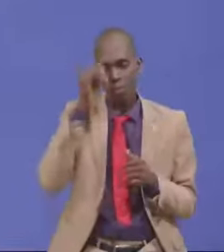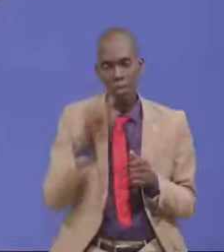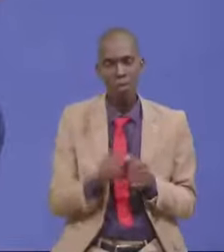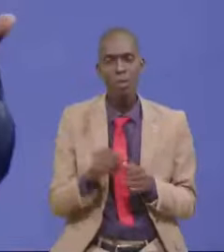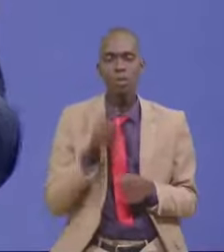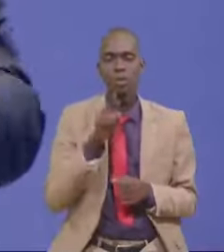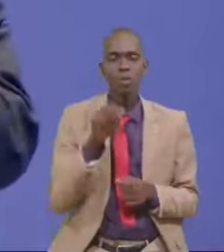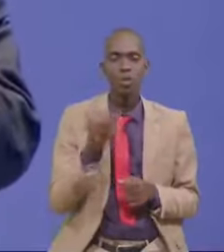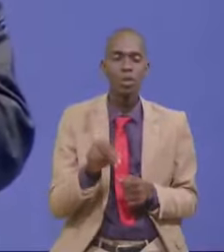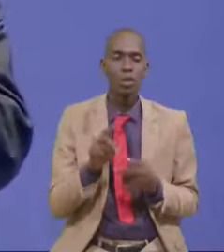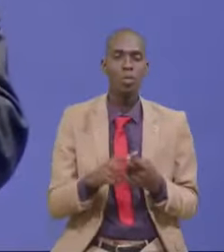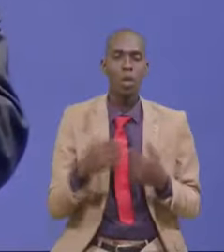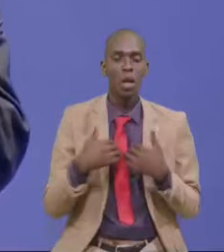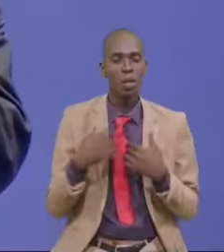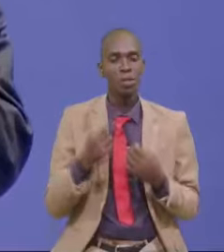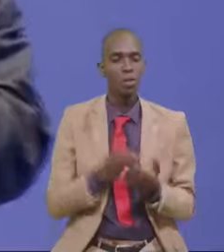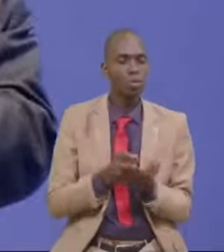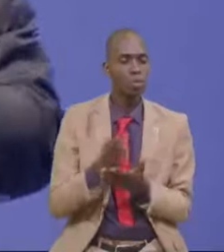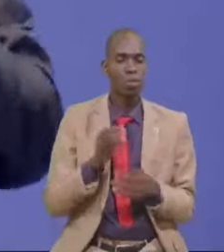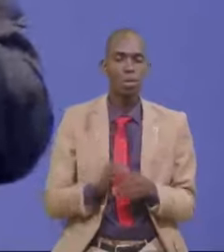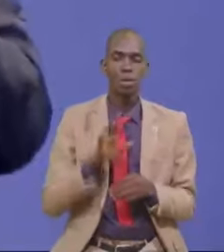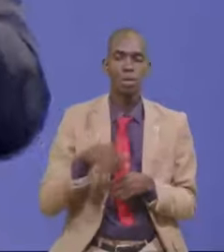Parce que rappelez-vous, vous devez avoir la vérité dans votre cœur.